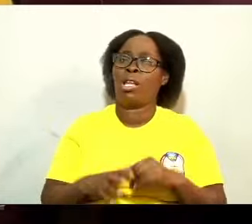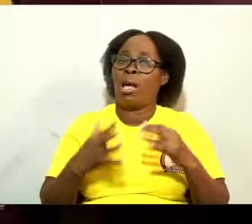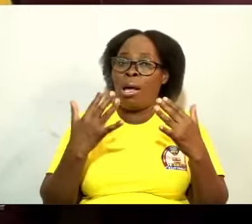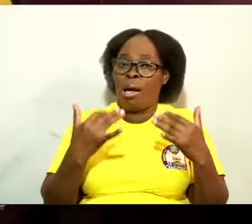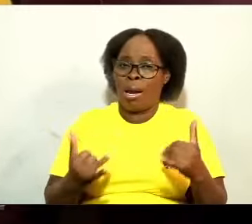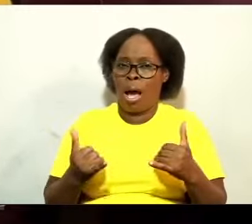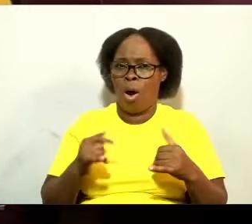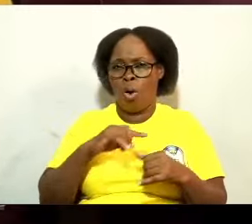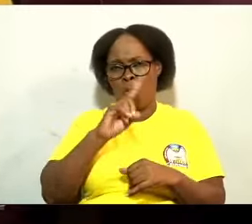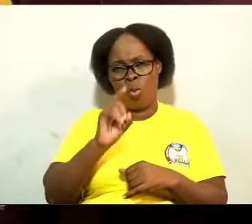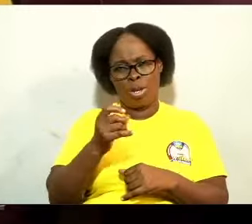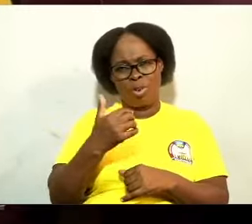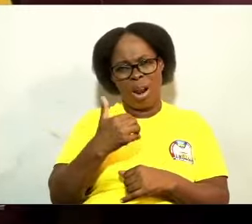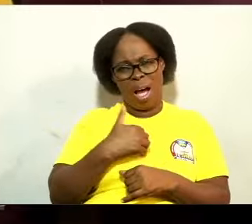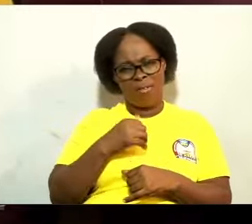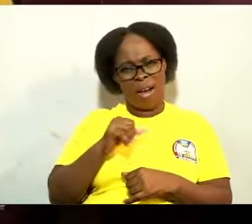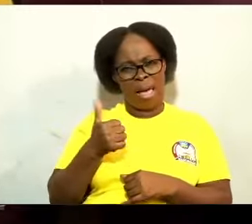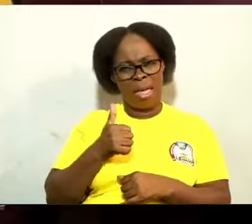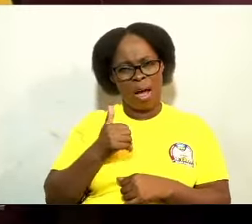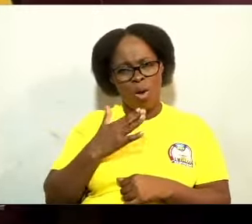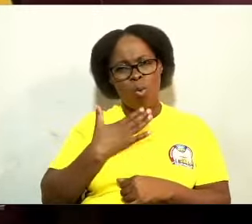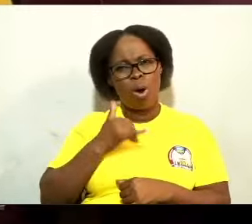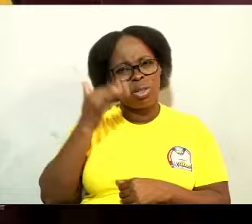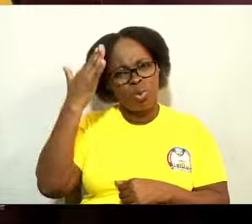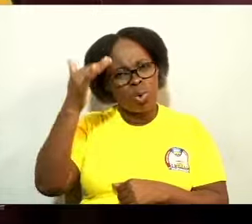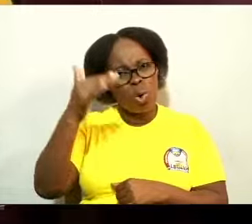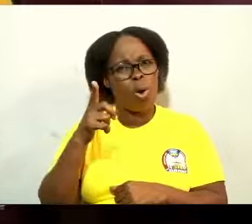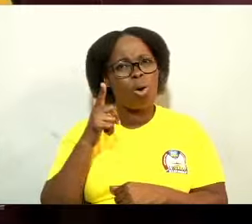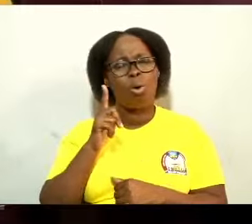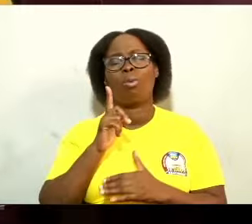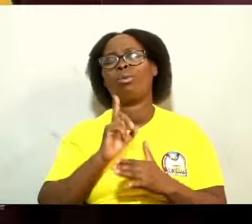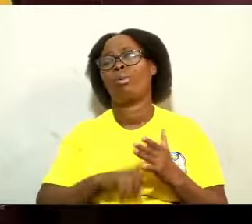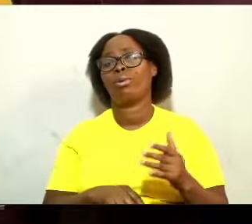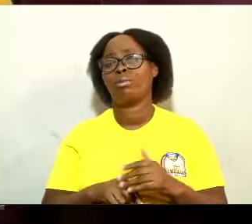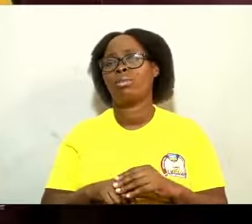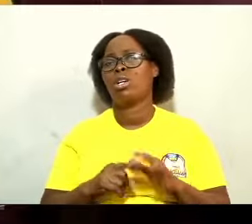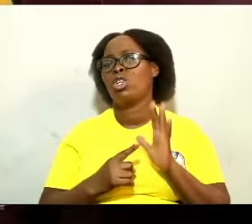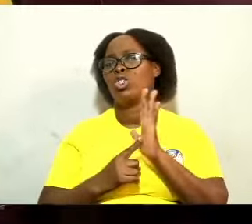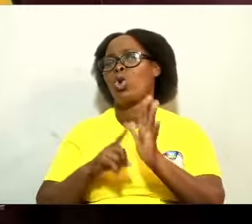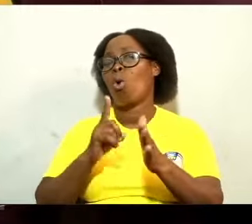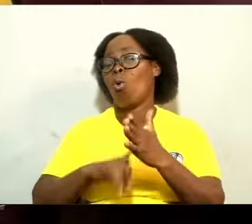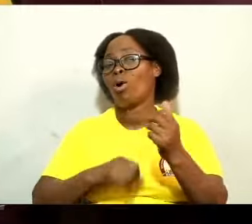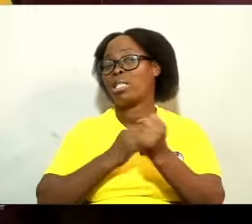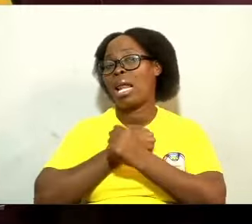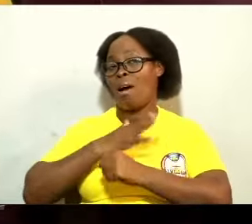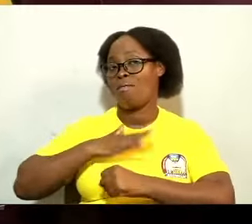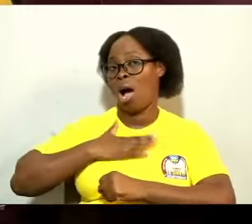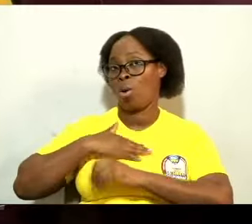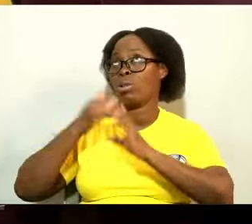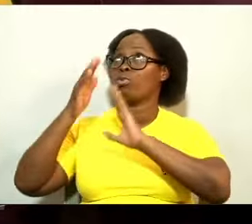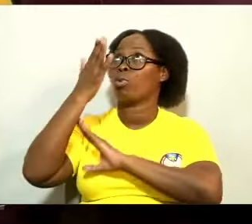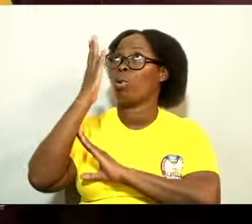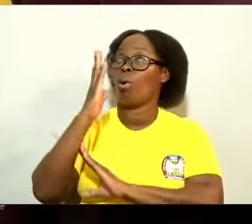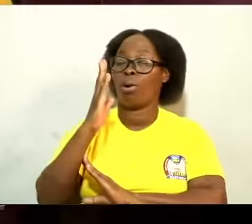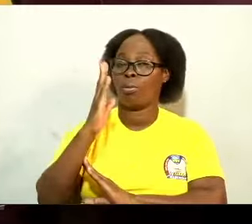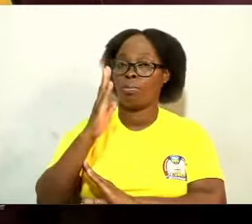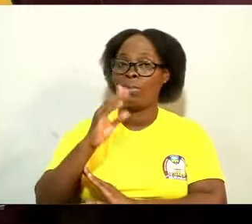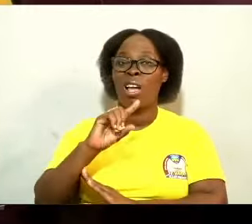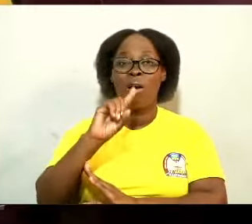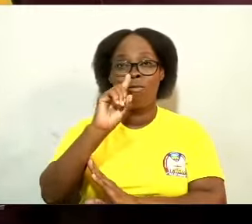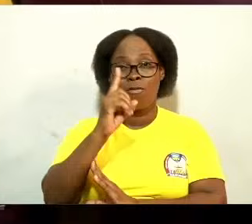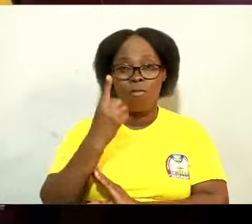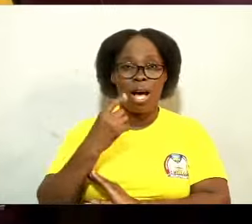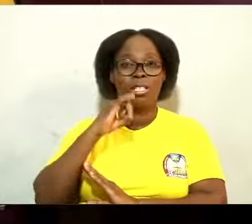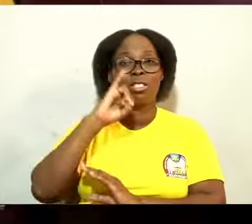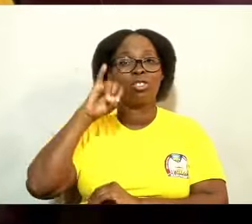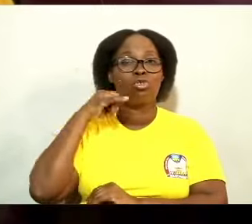Sasa kaswali kengine, ili tujue amri vizuri, tunawezaje kudhihirisha upendo wetu kwa Mungu? Waraka wa kwanza